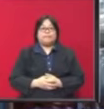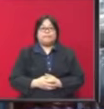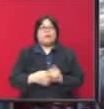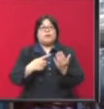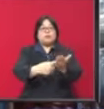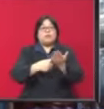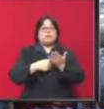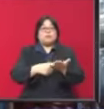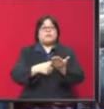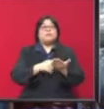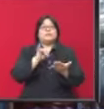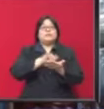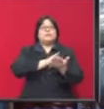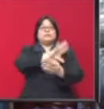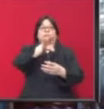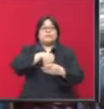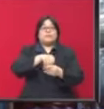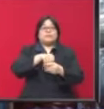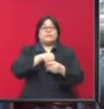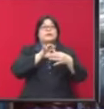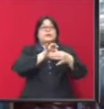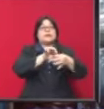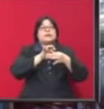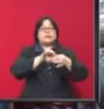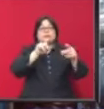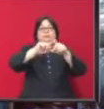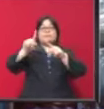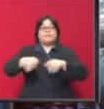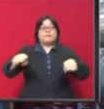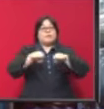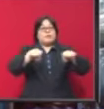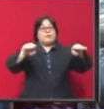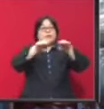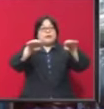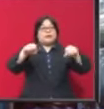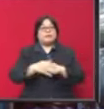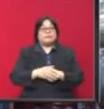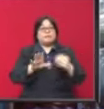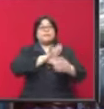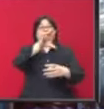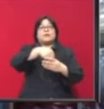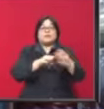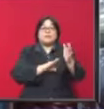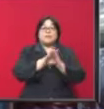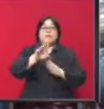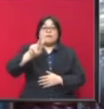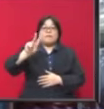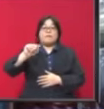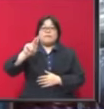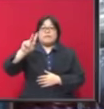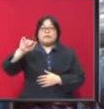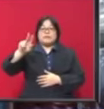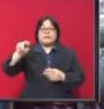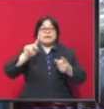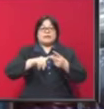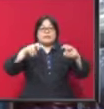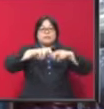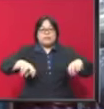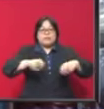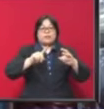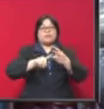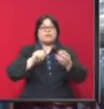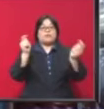rundingan tersebut meliputi aspek kerjasama dalam pelbagai peringkat termasuk pembangunan rexin arendi